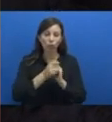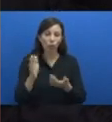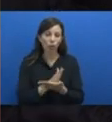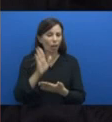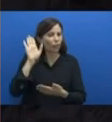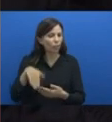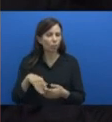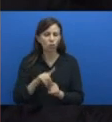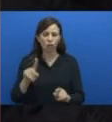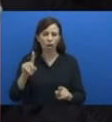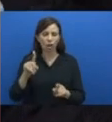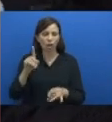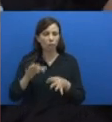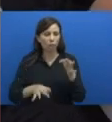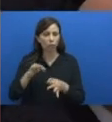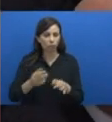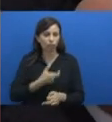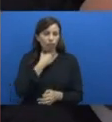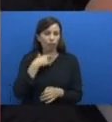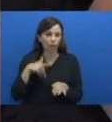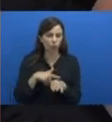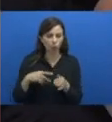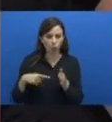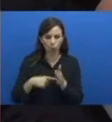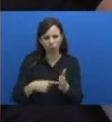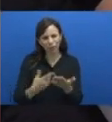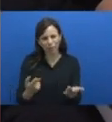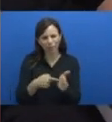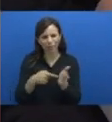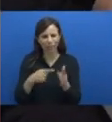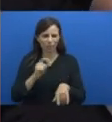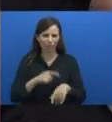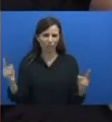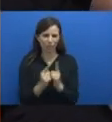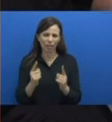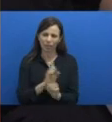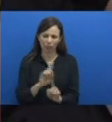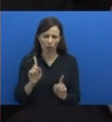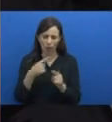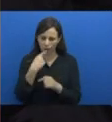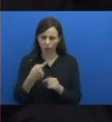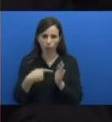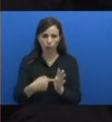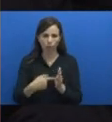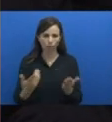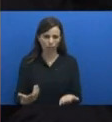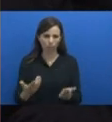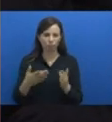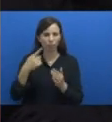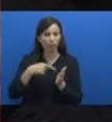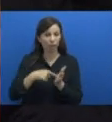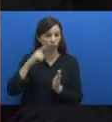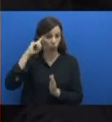التقاعد في تاريخ 16/10، ولكن لديها الصلاحية أن توقع على كل قرار في الثلاث أشهر اللي ما بعد